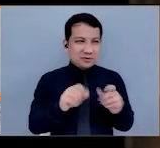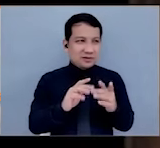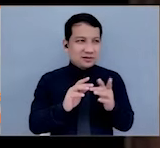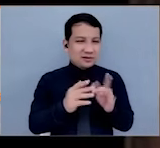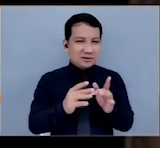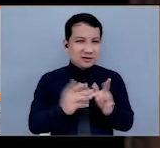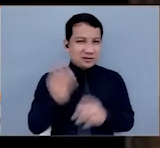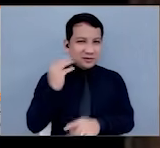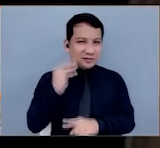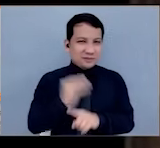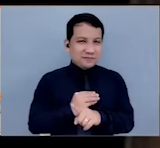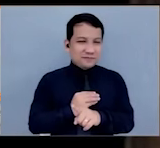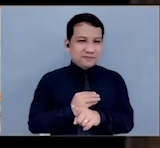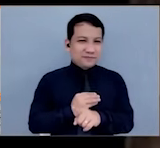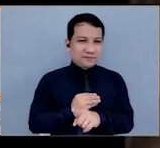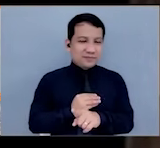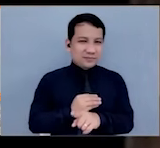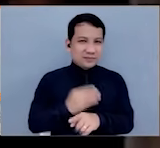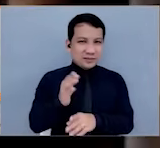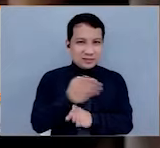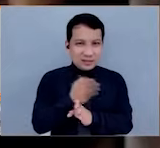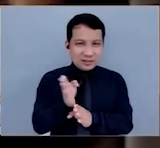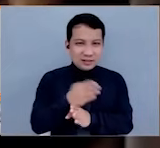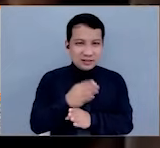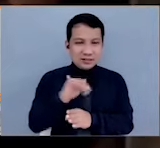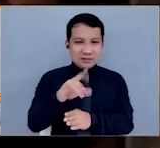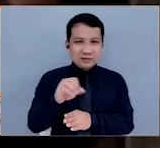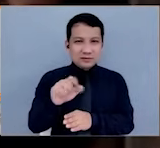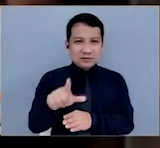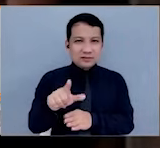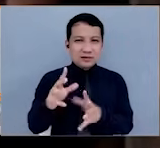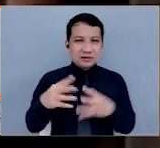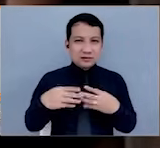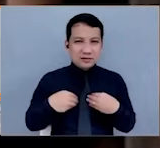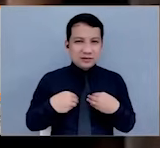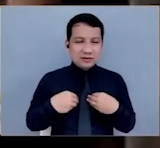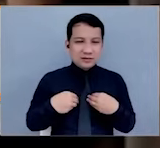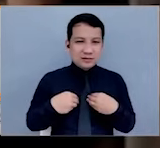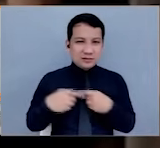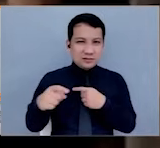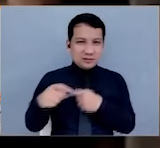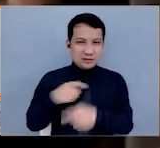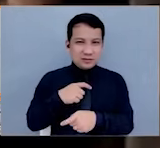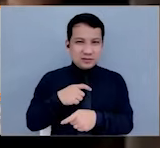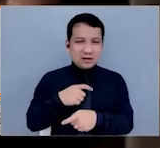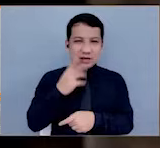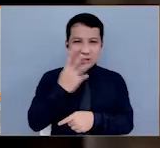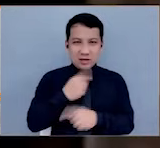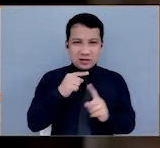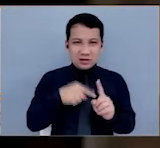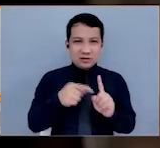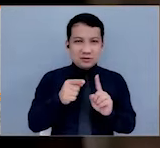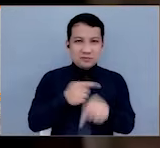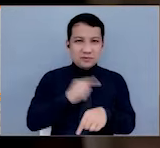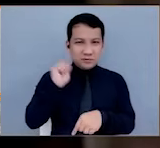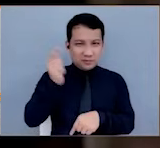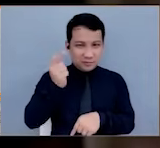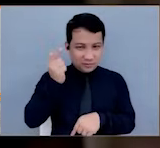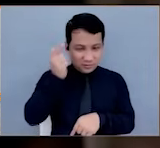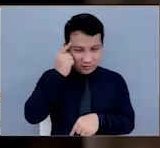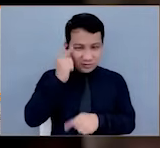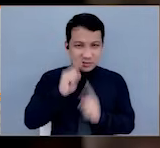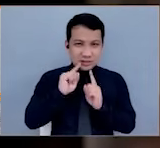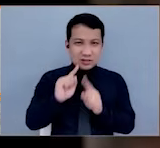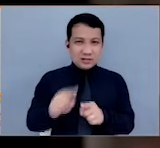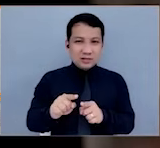lang, nabudol pa si Kelly. Nakatanggap siya ng bogus text sa nagpakilalang taga-gobyerno. Nag-reply siya habang